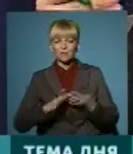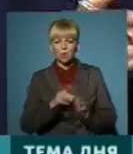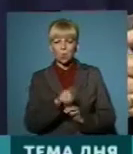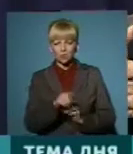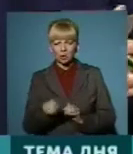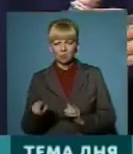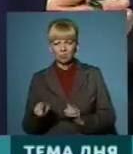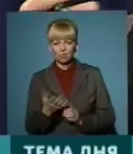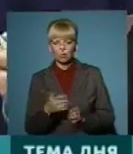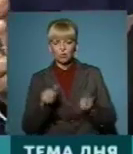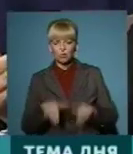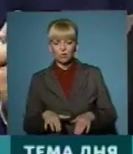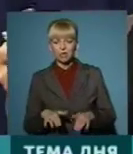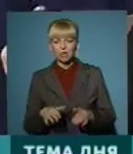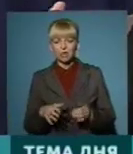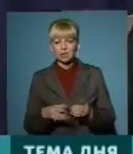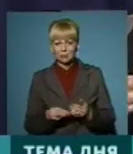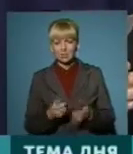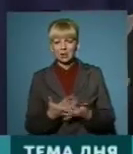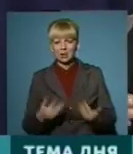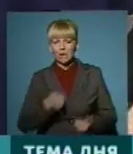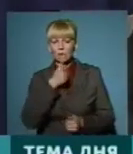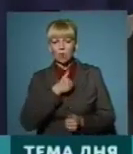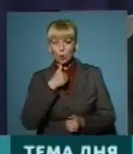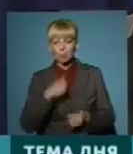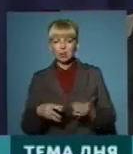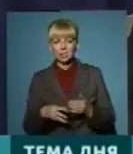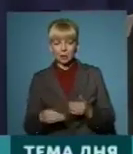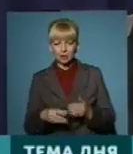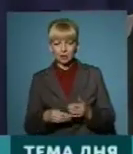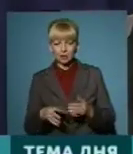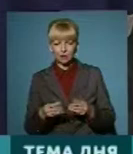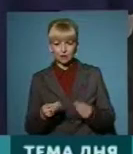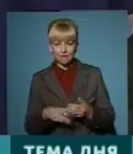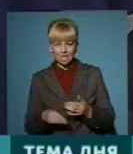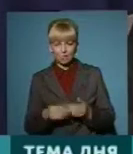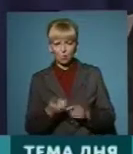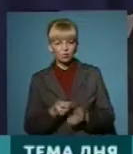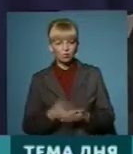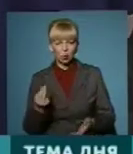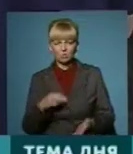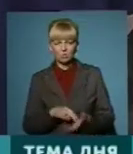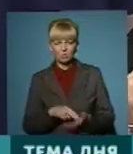там решили, земли и так далее, значит, пробы земли. Значит, очень дорого это